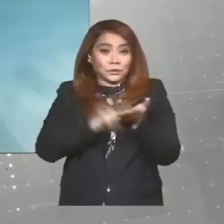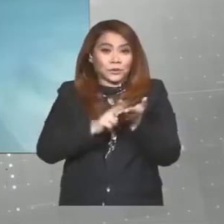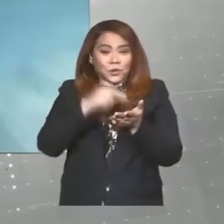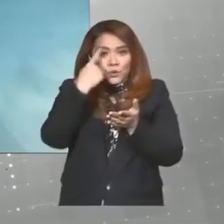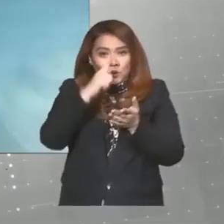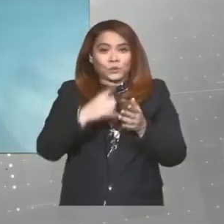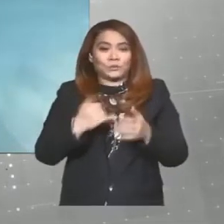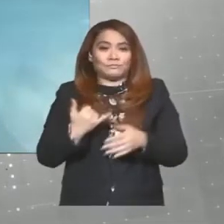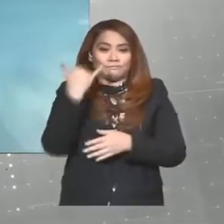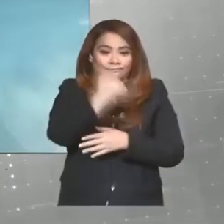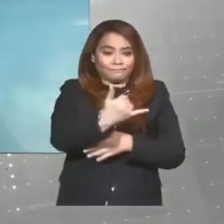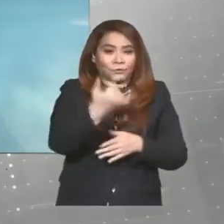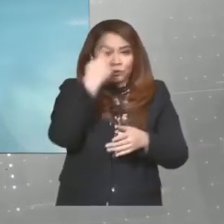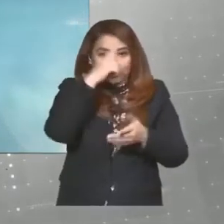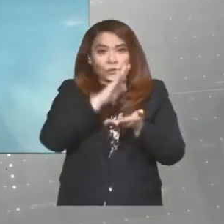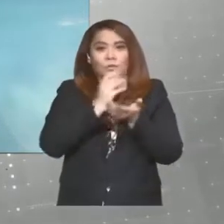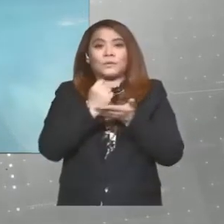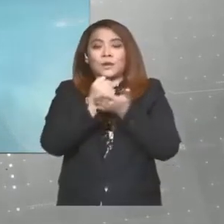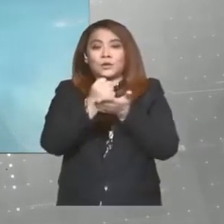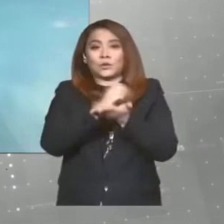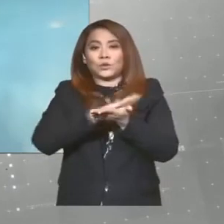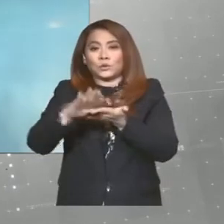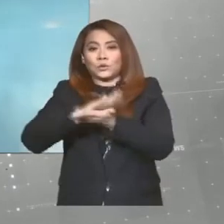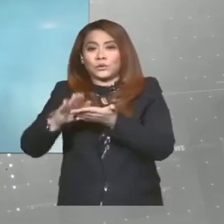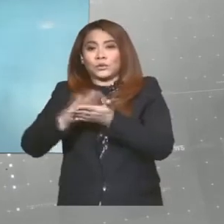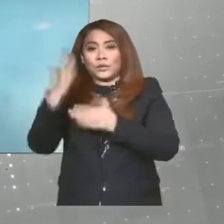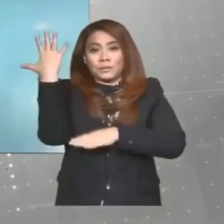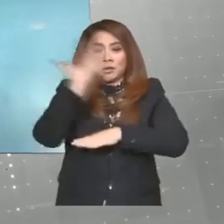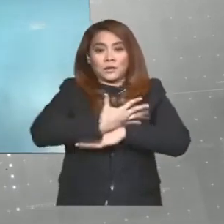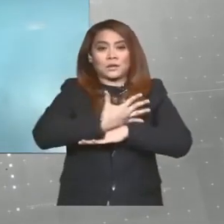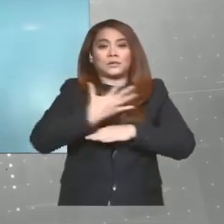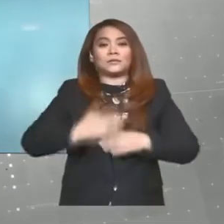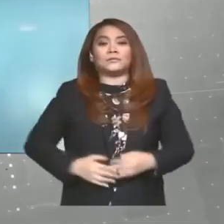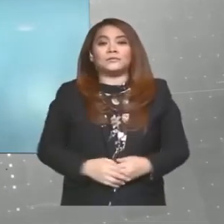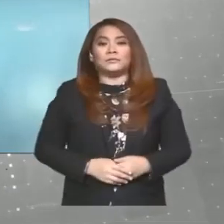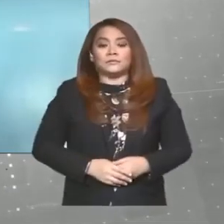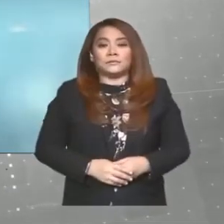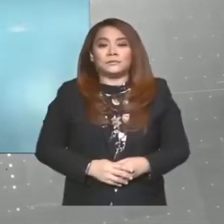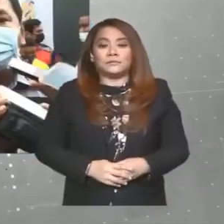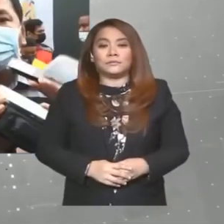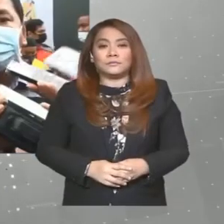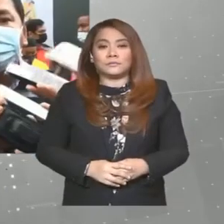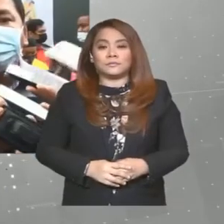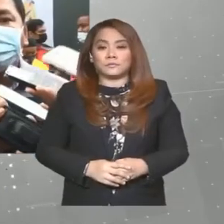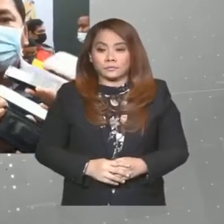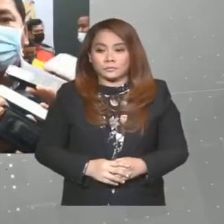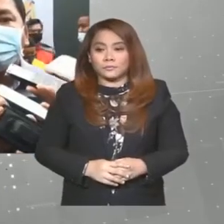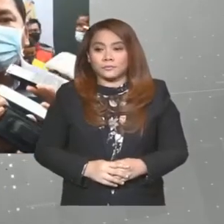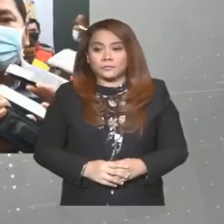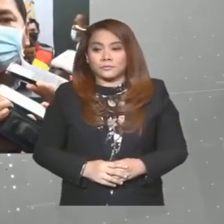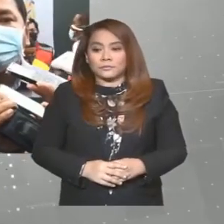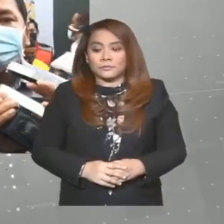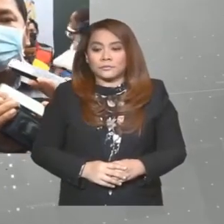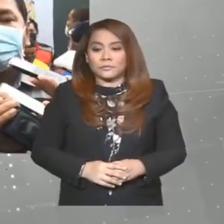pada membersihkan rumah mangsa banjir selama lima hari ini di